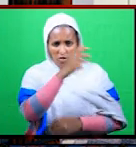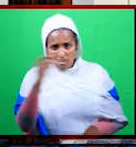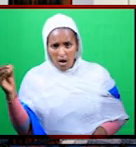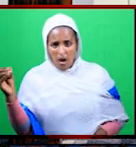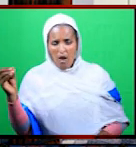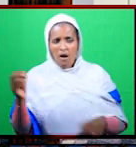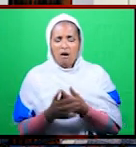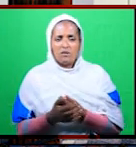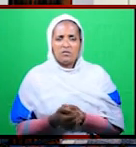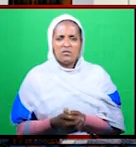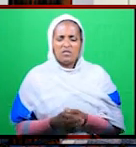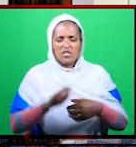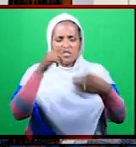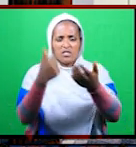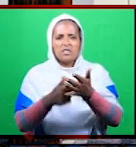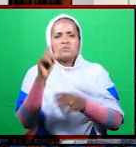የሚሆነው። እና